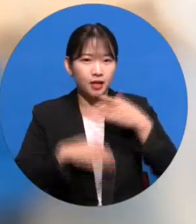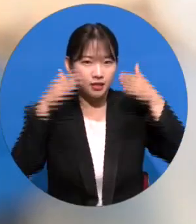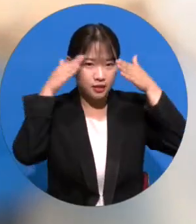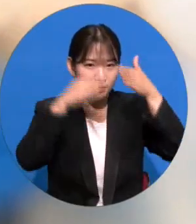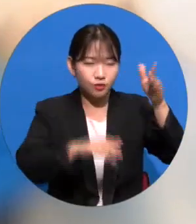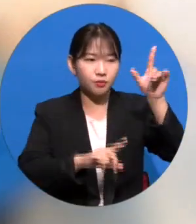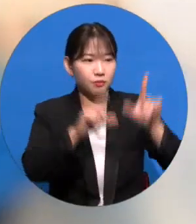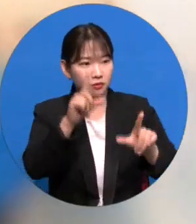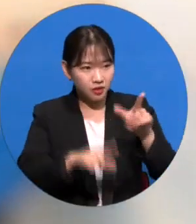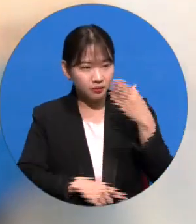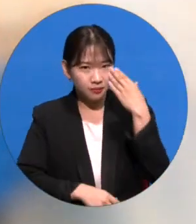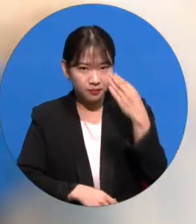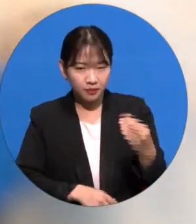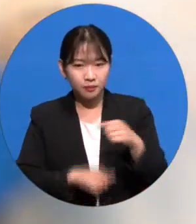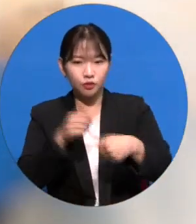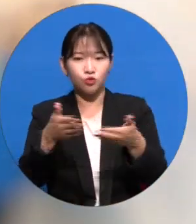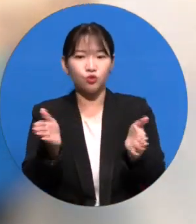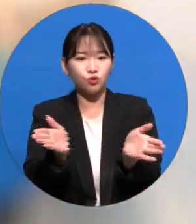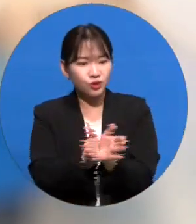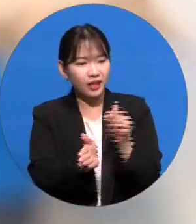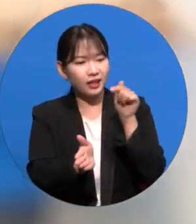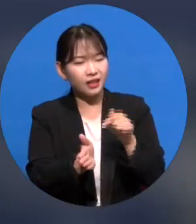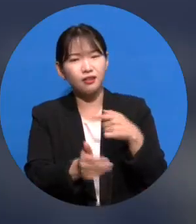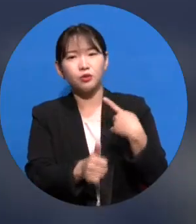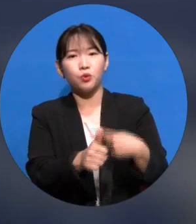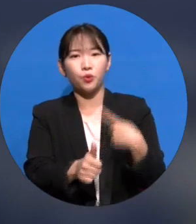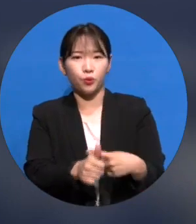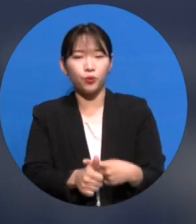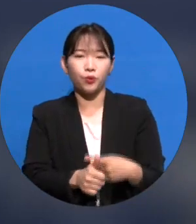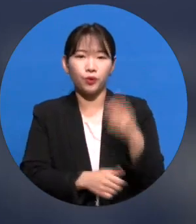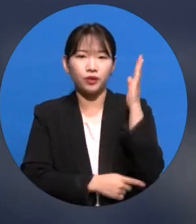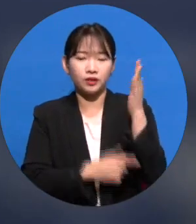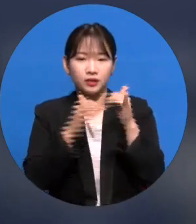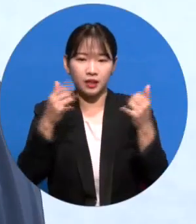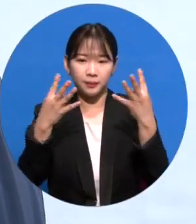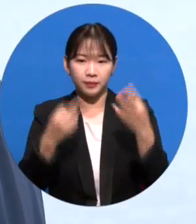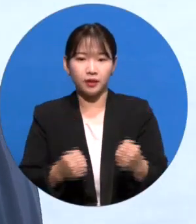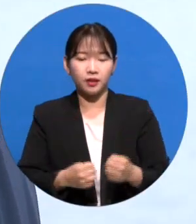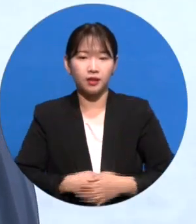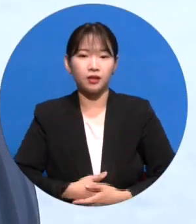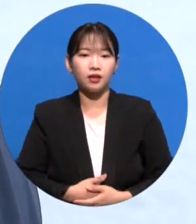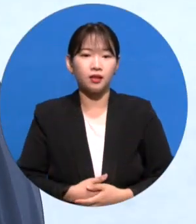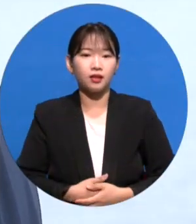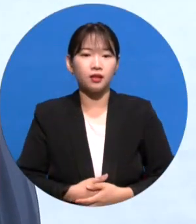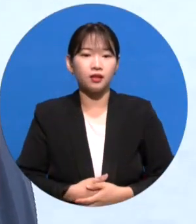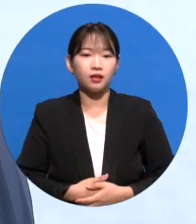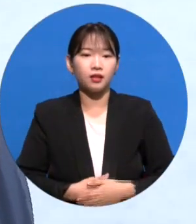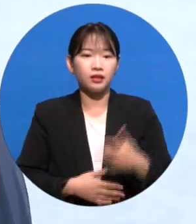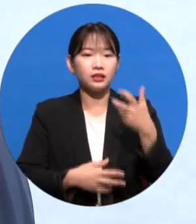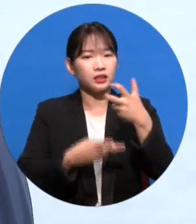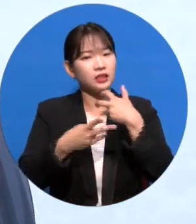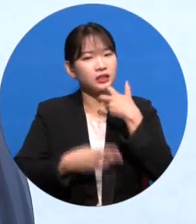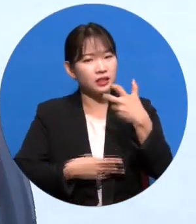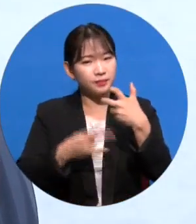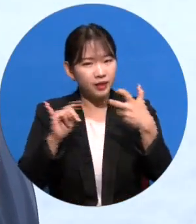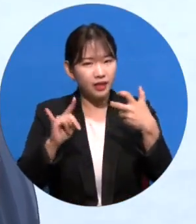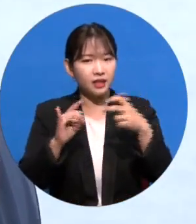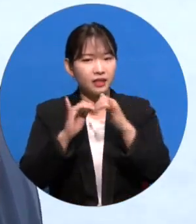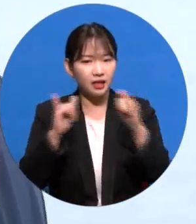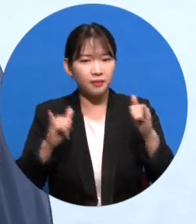모습에 민주당 자체를 성토하는 목소리가 커지고 있습니다. 70대 이런 사람들은 그런 것이 박혀 있어.